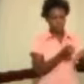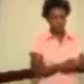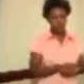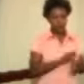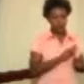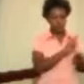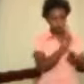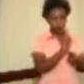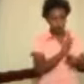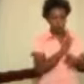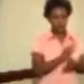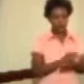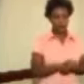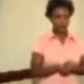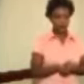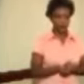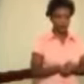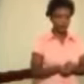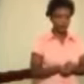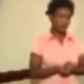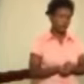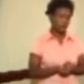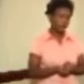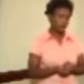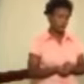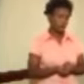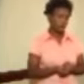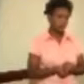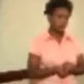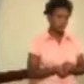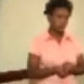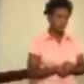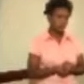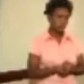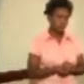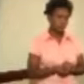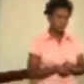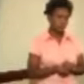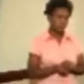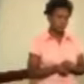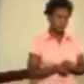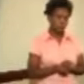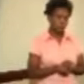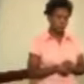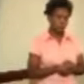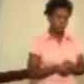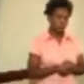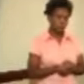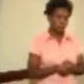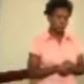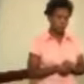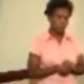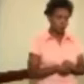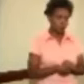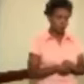plaît. Ma première question, parce que je suis le président de tous les Haïtiens. Ok, Madame